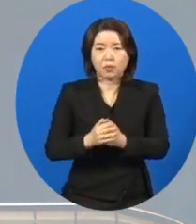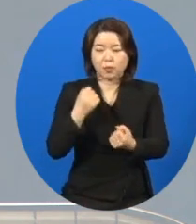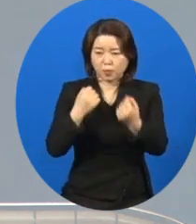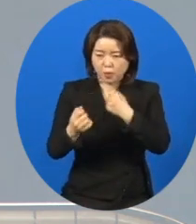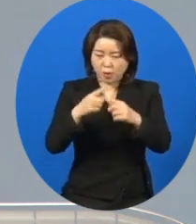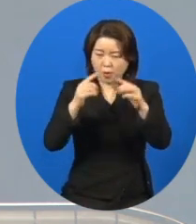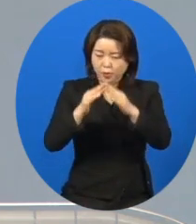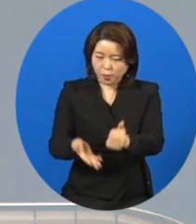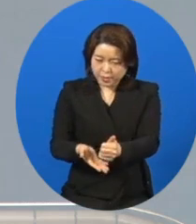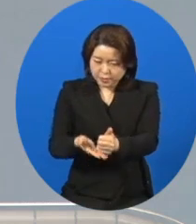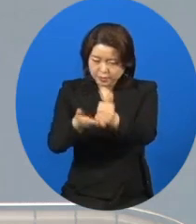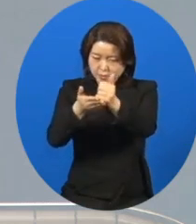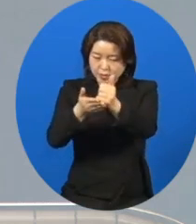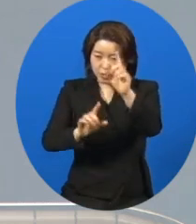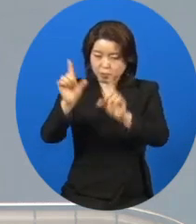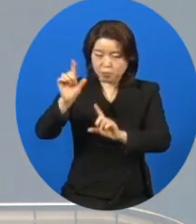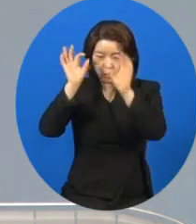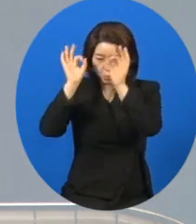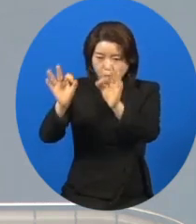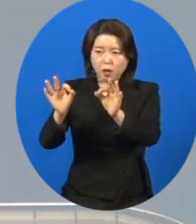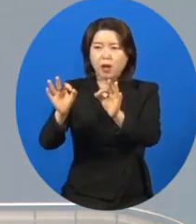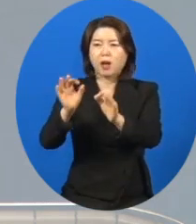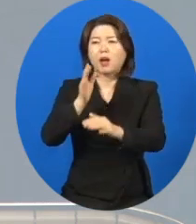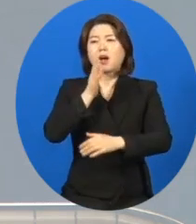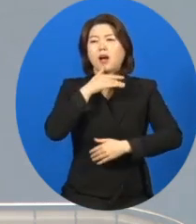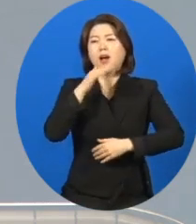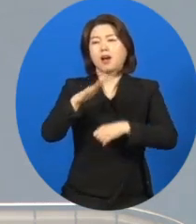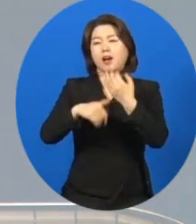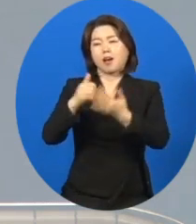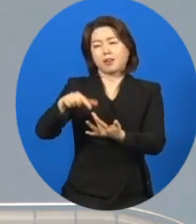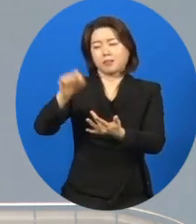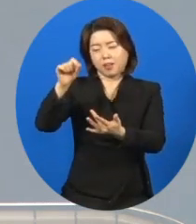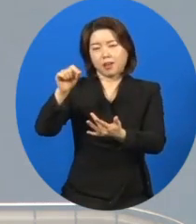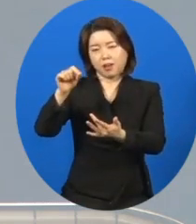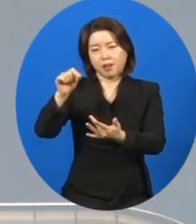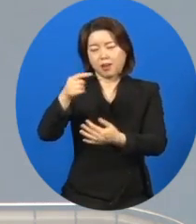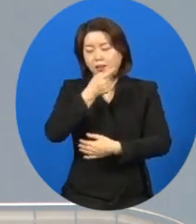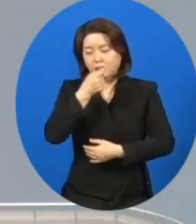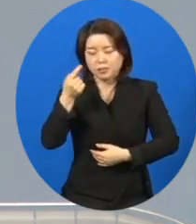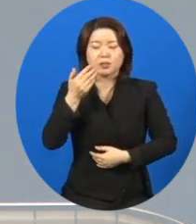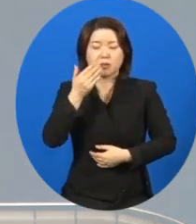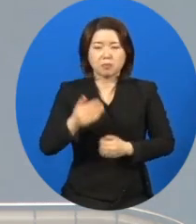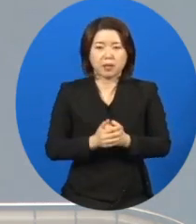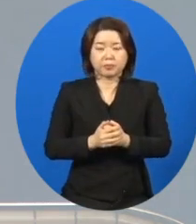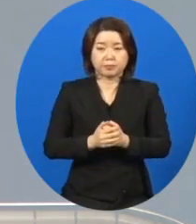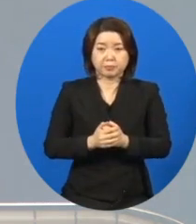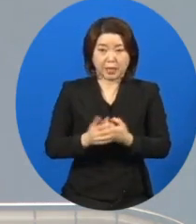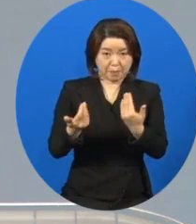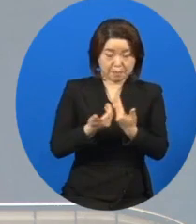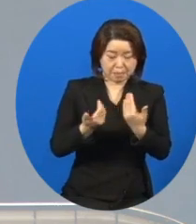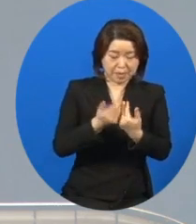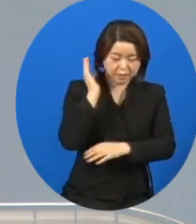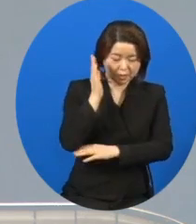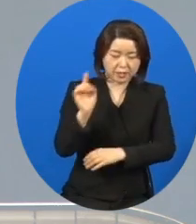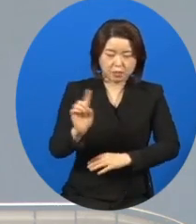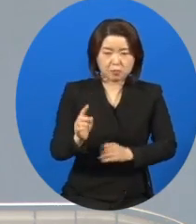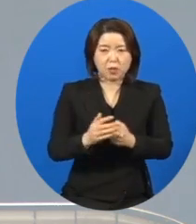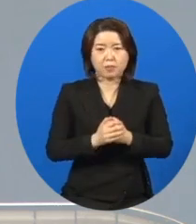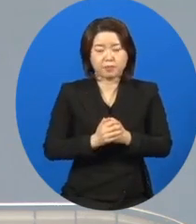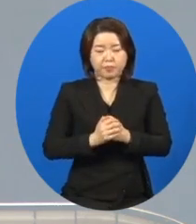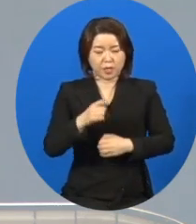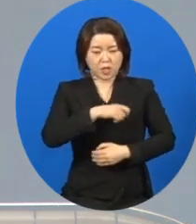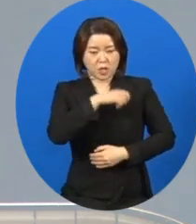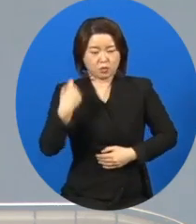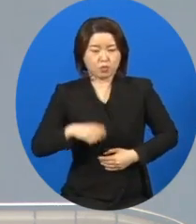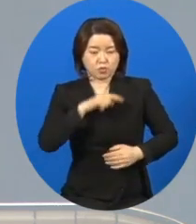걸 보고 아, 하나님이 택한 사람이구나 하는 증거를 얻게 된 거예요. 모순된 이야기지만 이 중국 공산